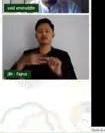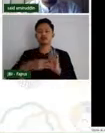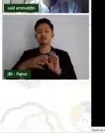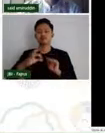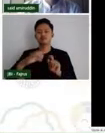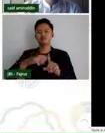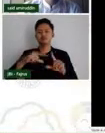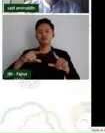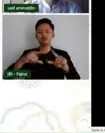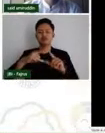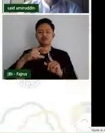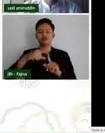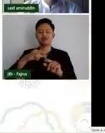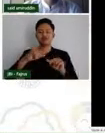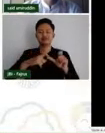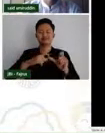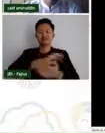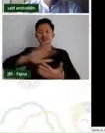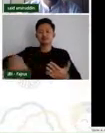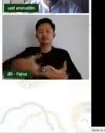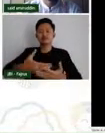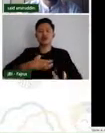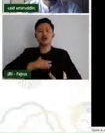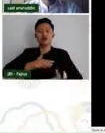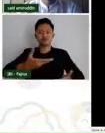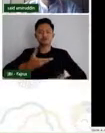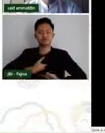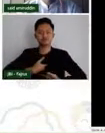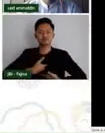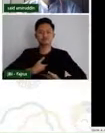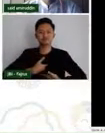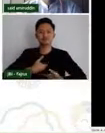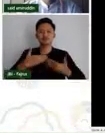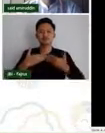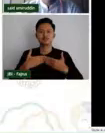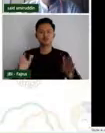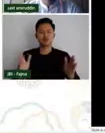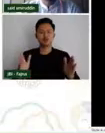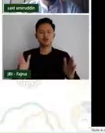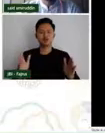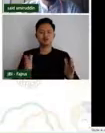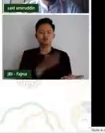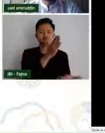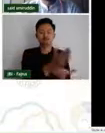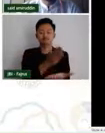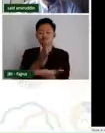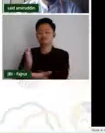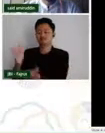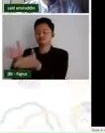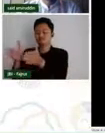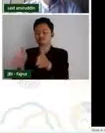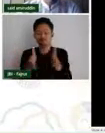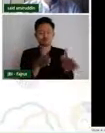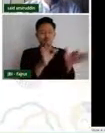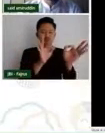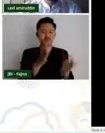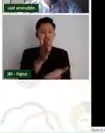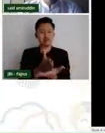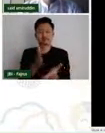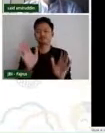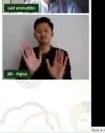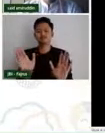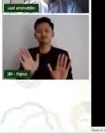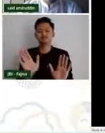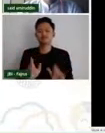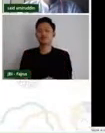berhak mendapatkan pendidikan gitu dan terbuka. Tidak ada pembatasan apapun untuk pendidikan. Baik itu